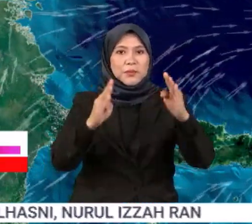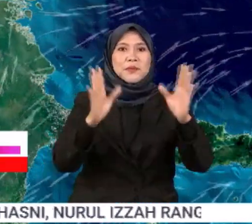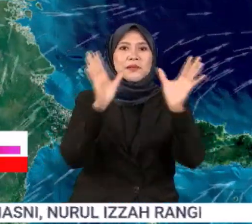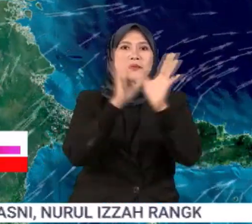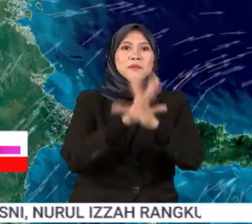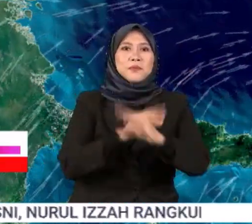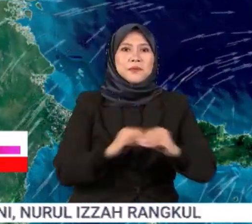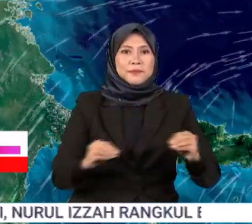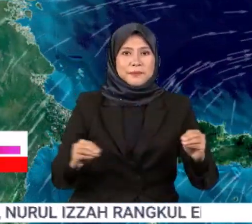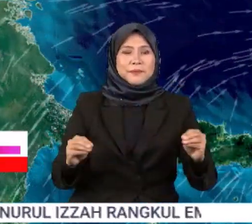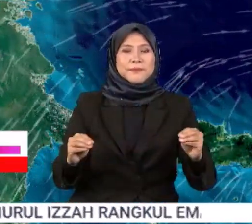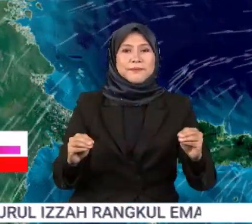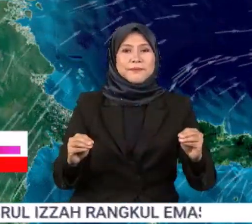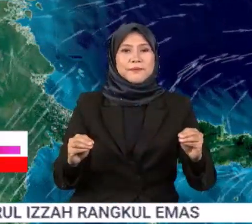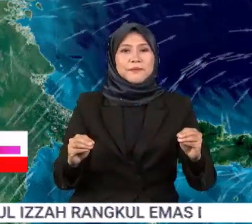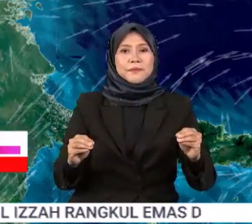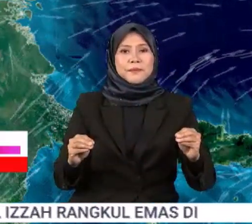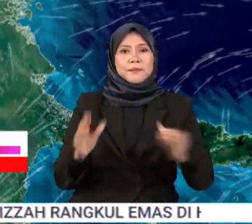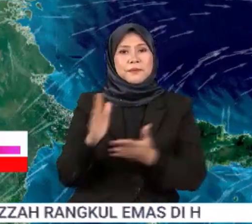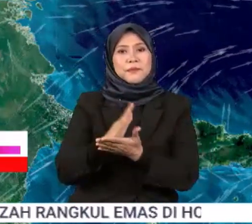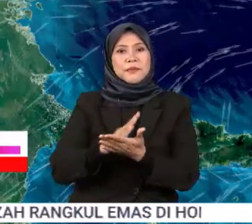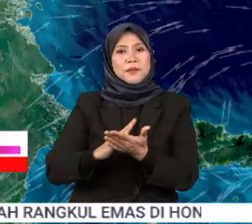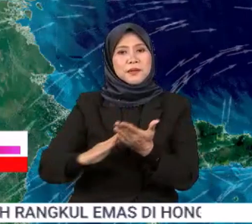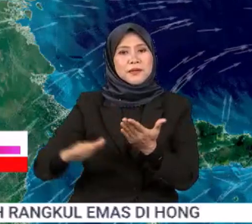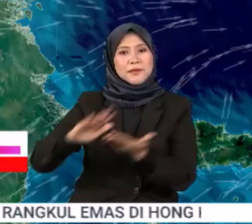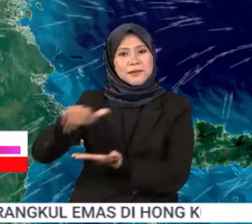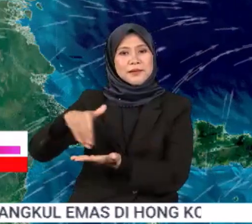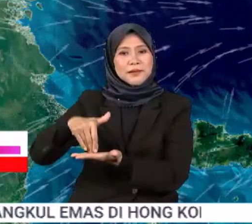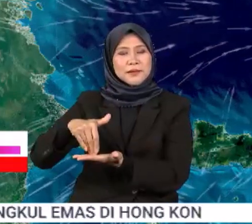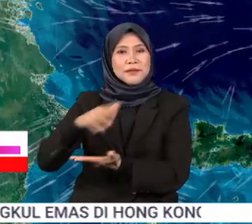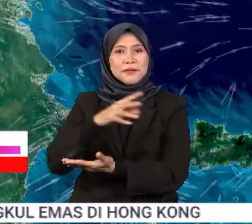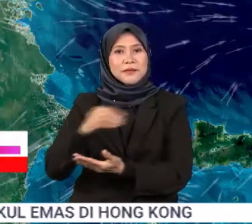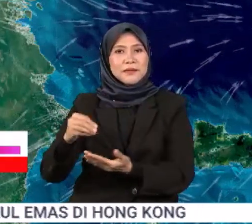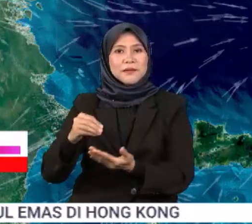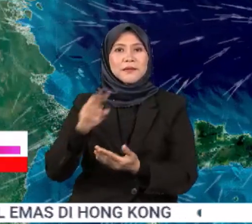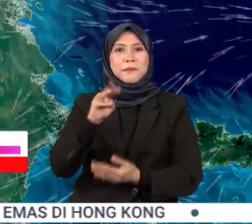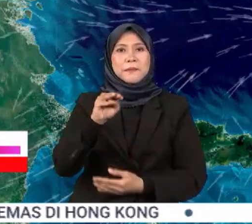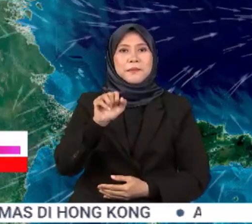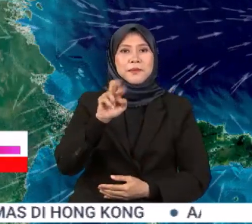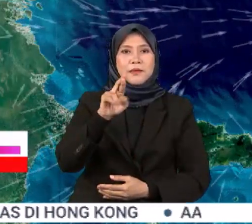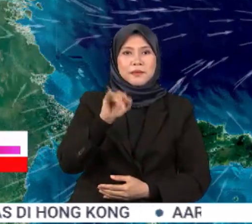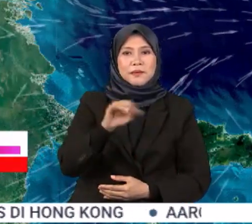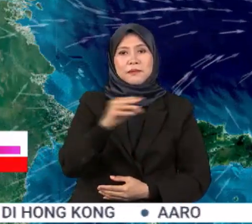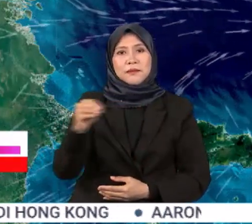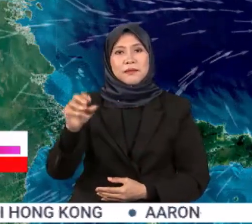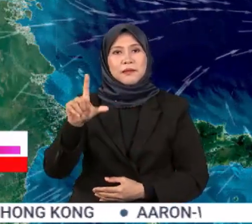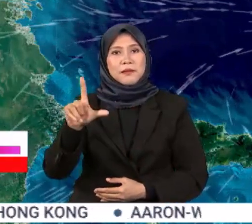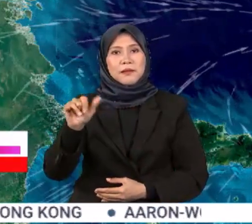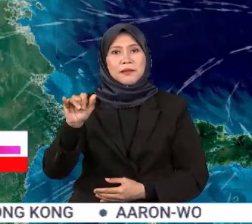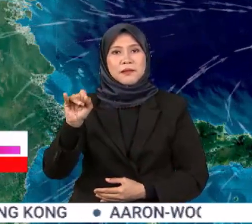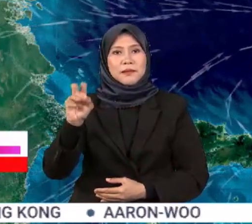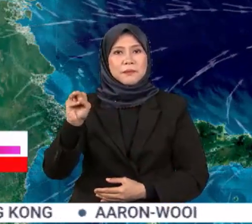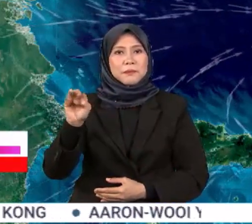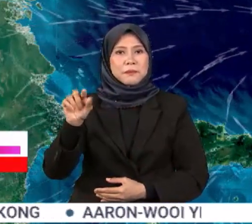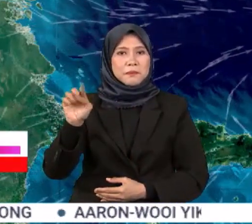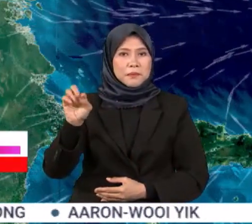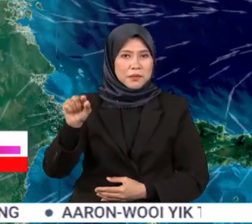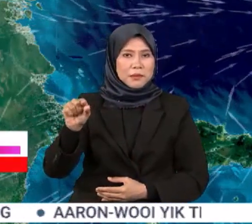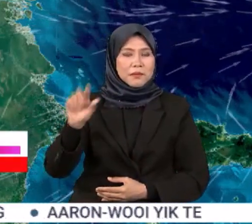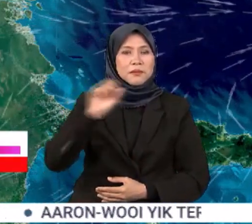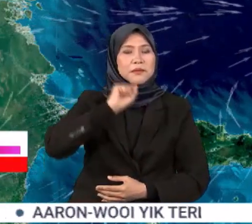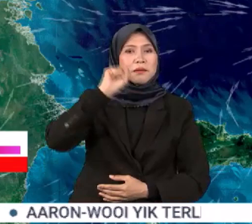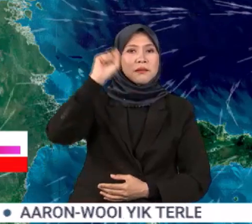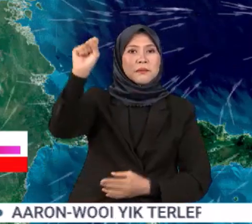Sarawak yang mana ianya melibatkan di bahagian tengah dan juga di bahagian Miri dan juga Limbang. Manakala di negeri Sabah pula,